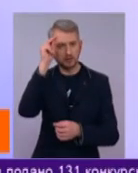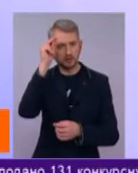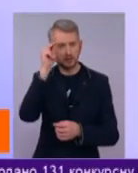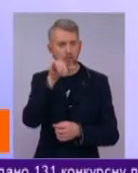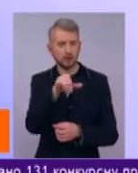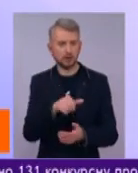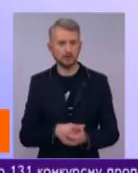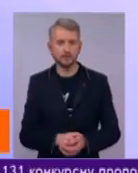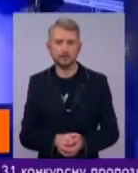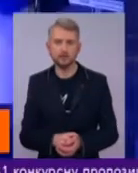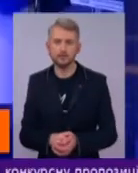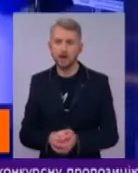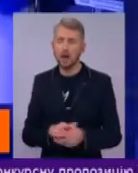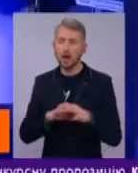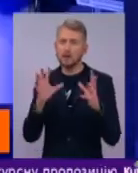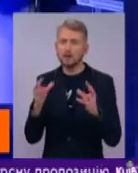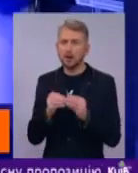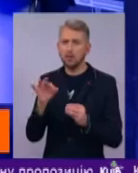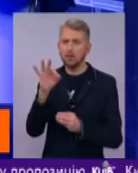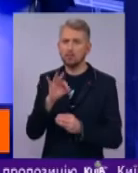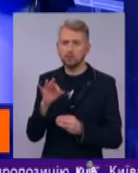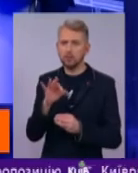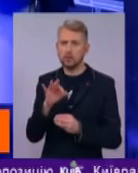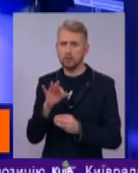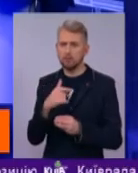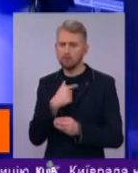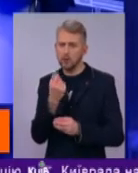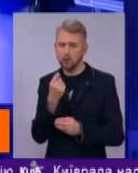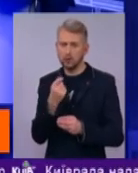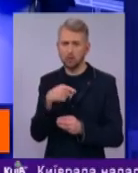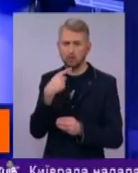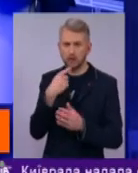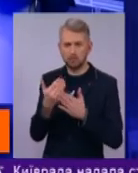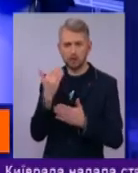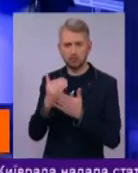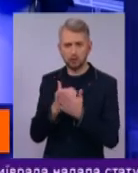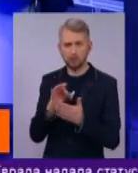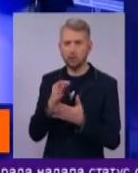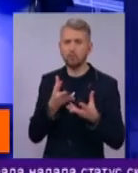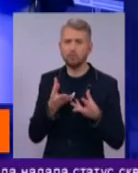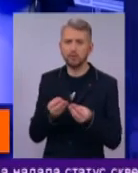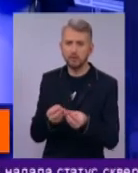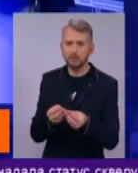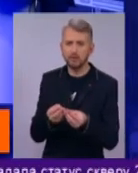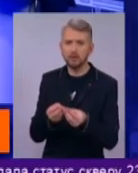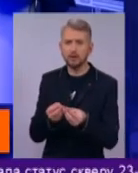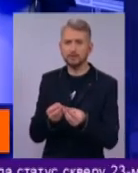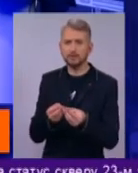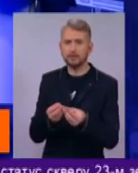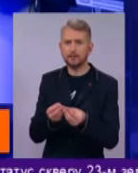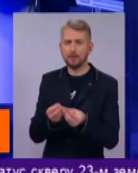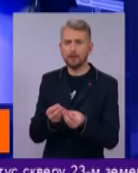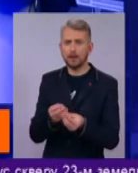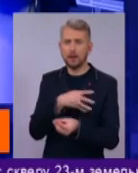навчались у них. Угу. Загалом, ми дещо і говорили теж перед ефіром про вплив і безпосередньо